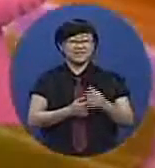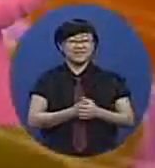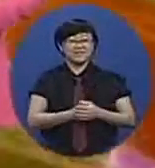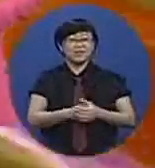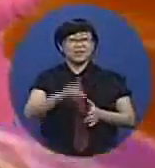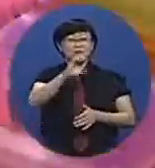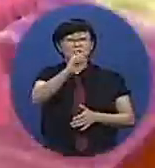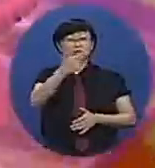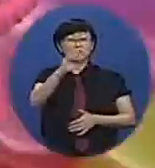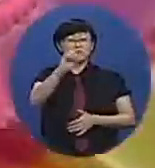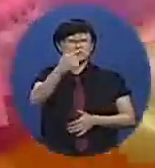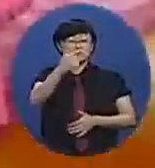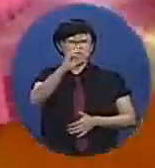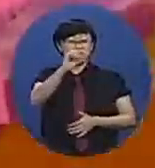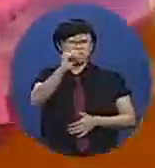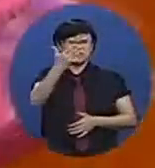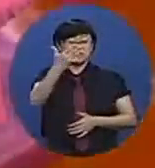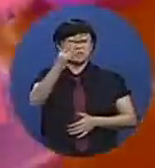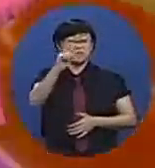네.